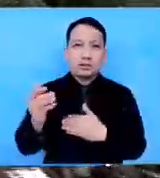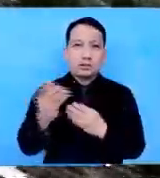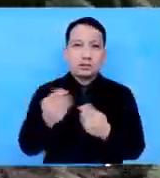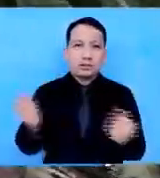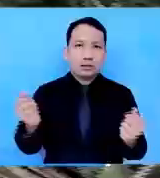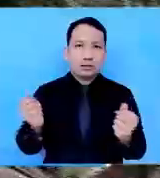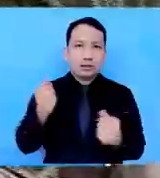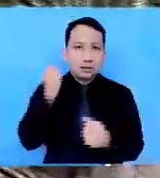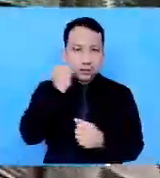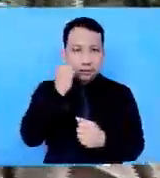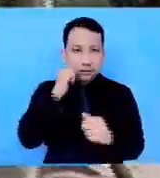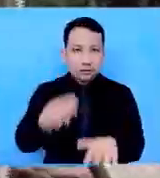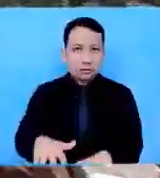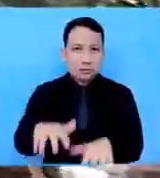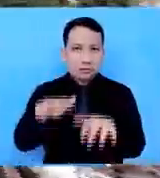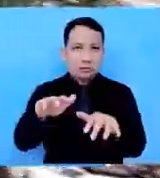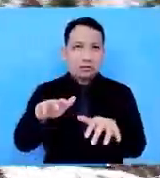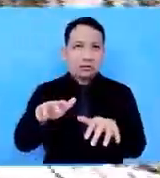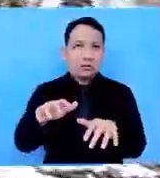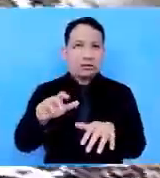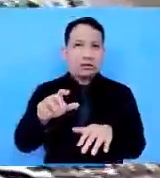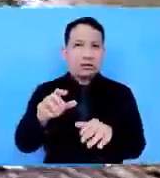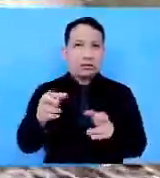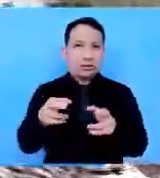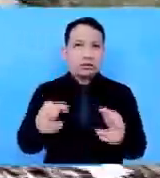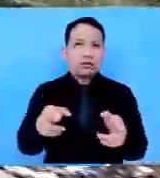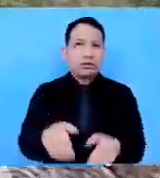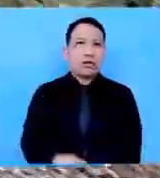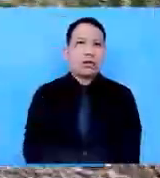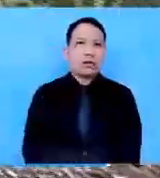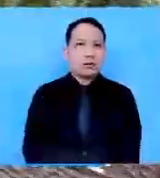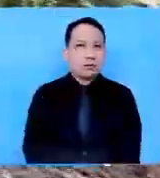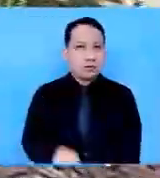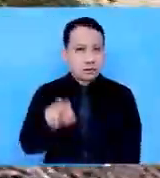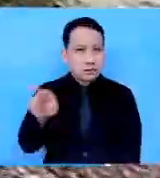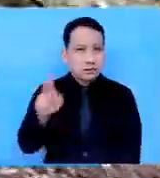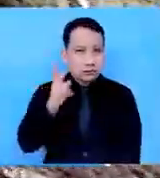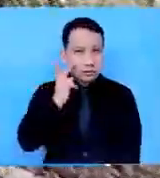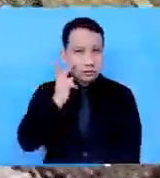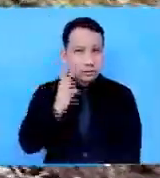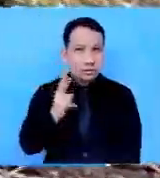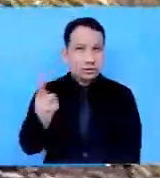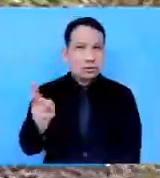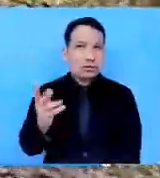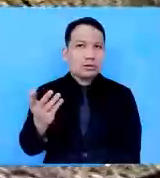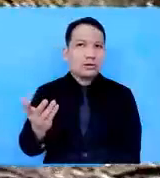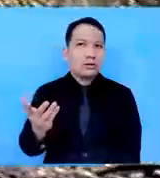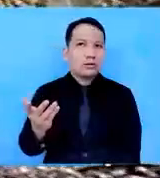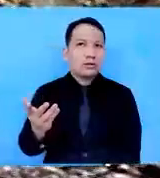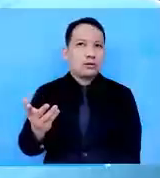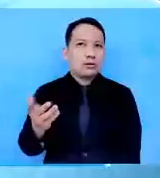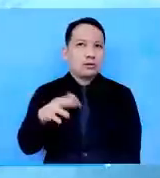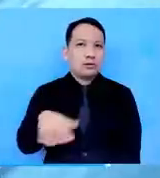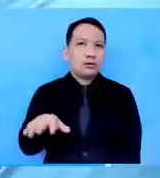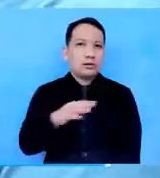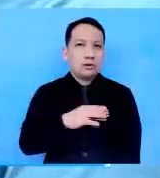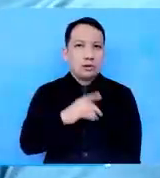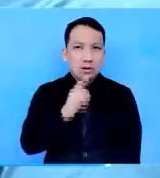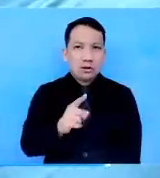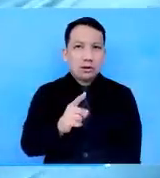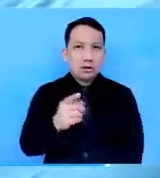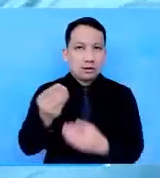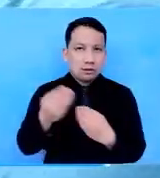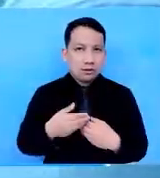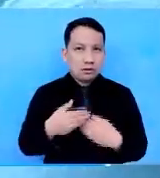madalas na pagtaas ng tubig sa kanilang sapa. Sana makita po ito ng mga kinaukulan na mabigyan po ito